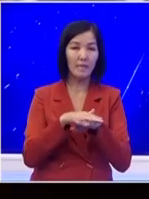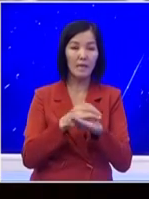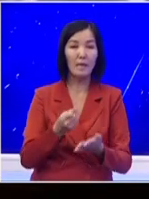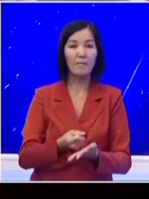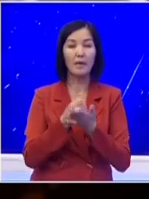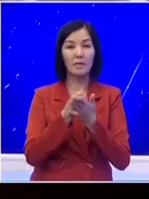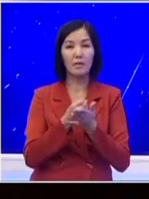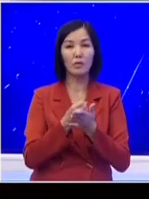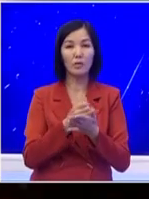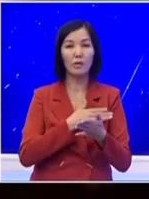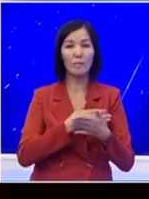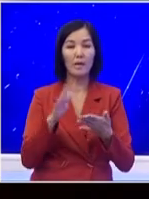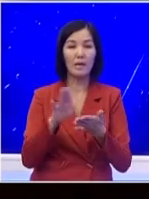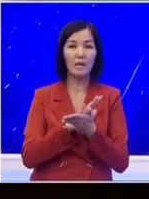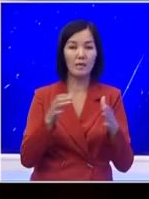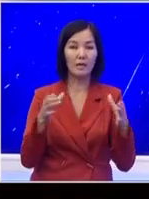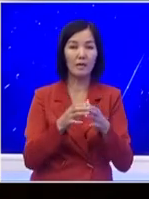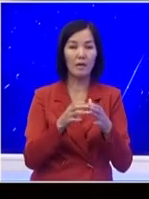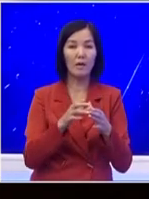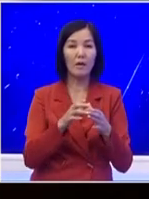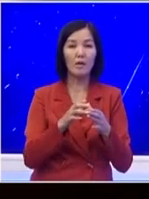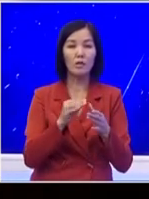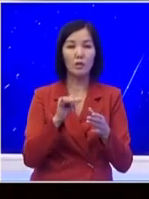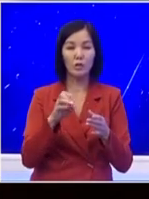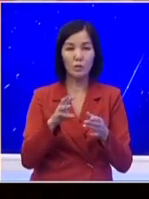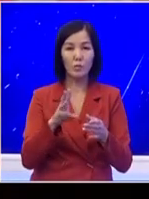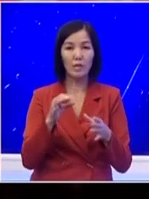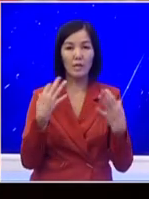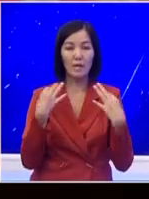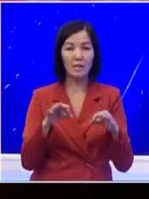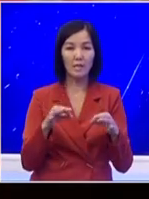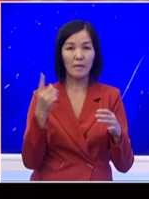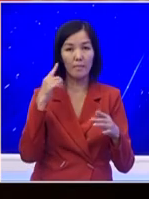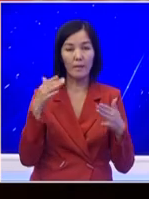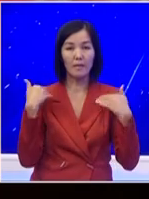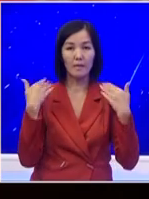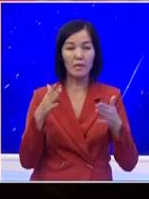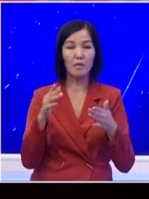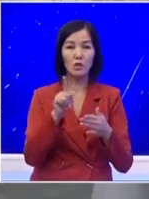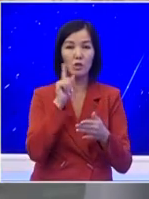Поддержку им оказывают волонтеры фронт-офиса ЖТСУ Ерклере, открытого по инициативе областного штаба